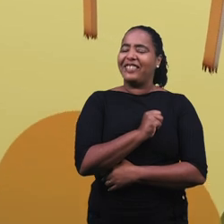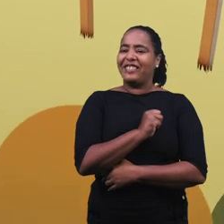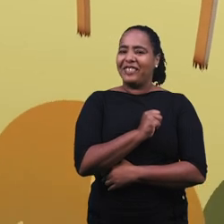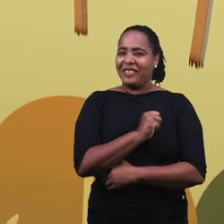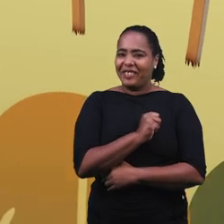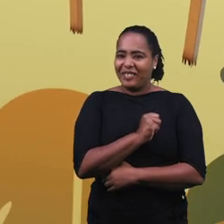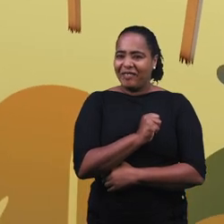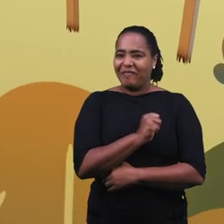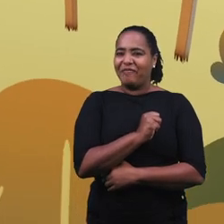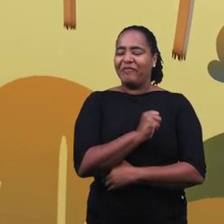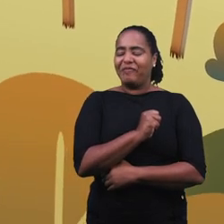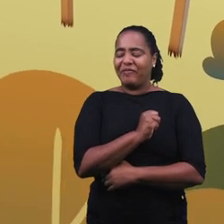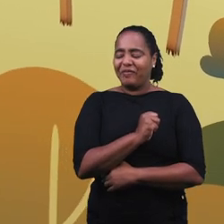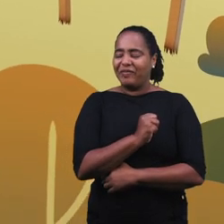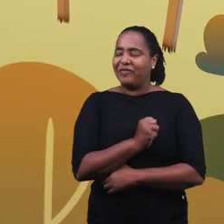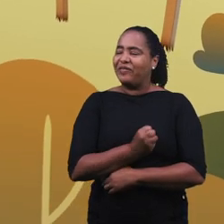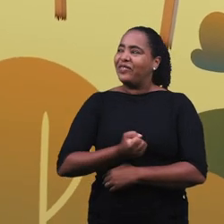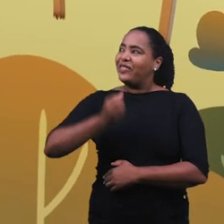amor,